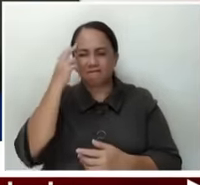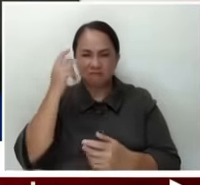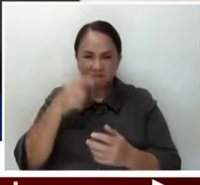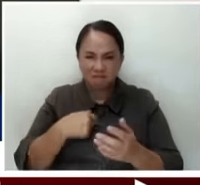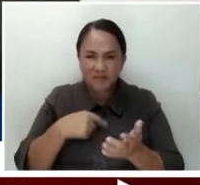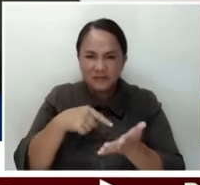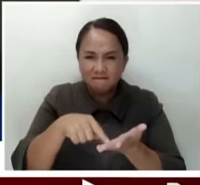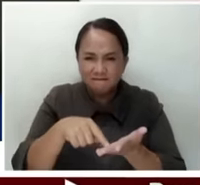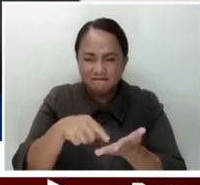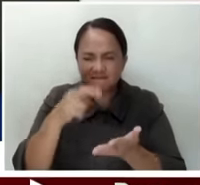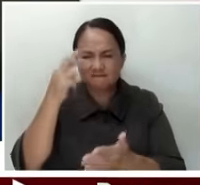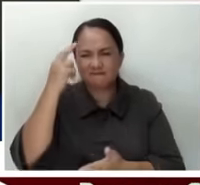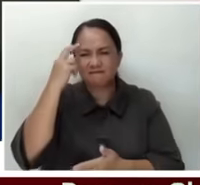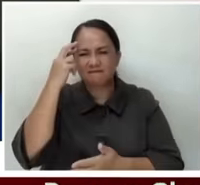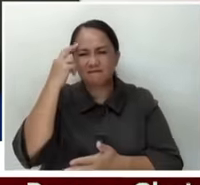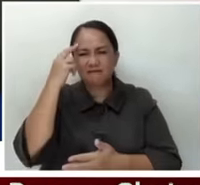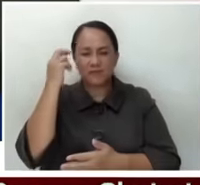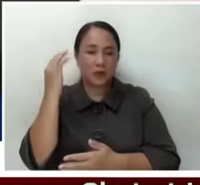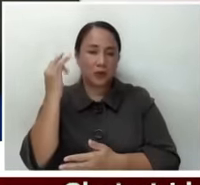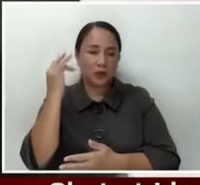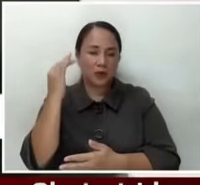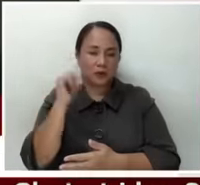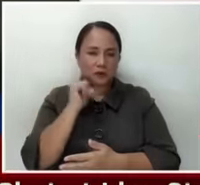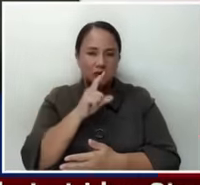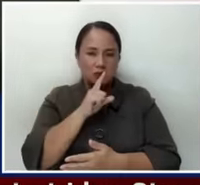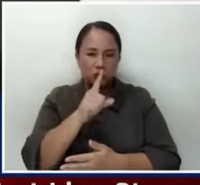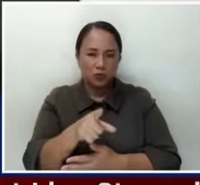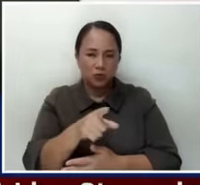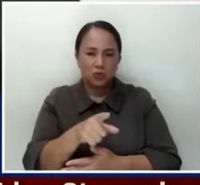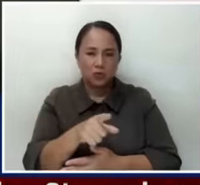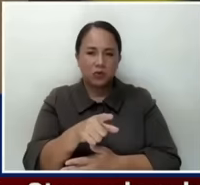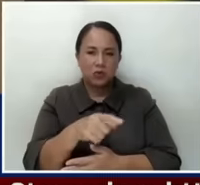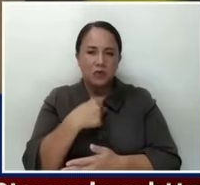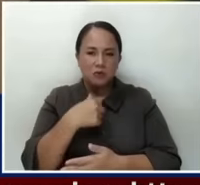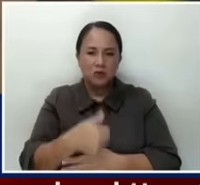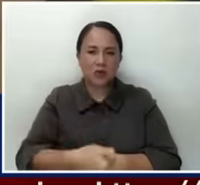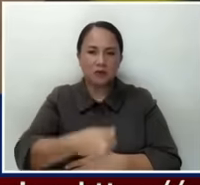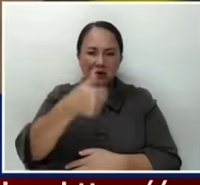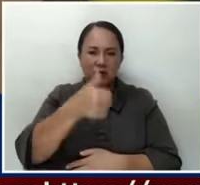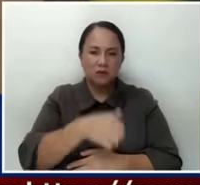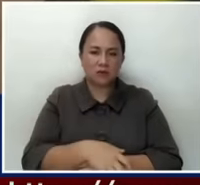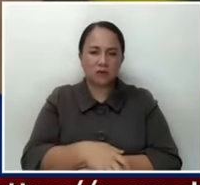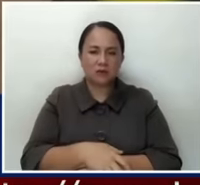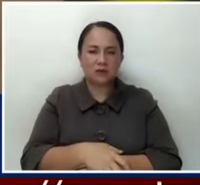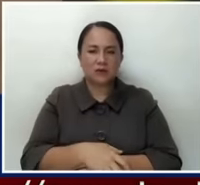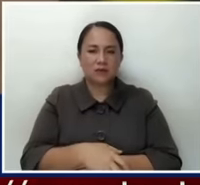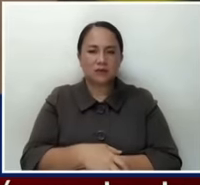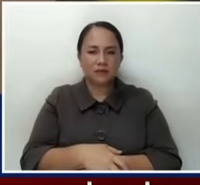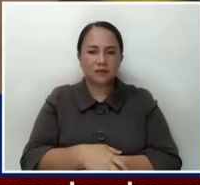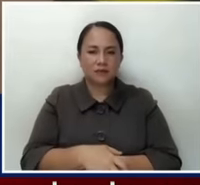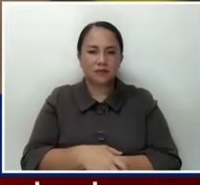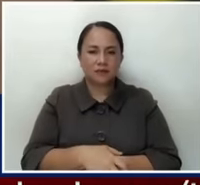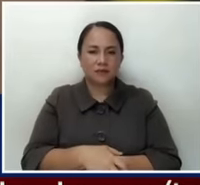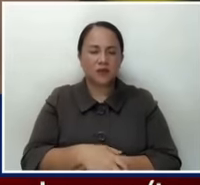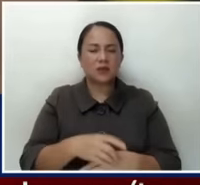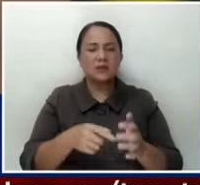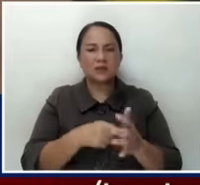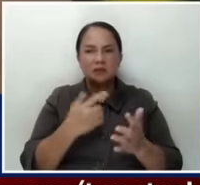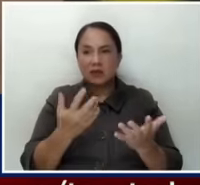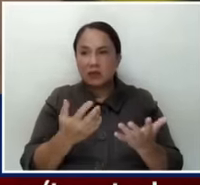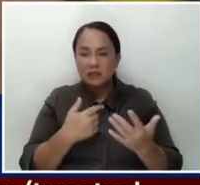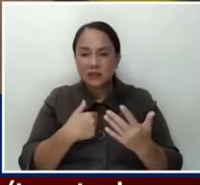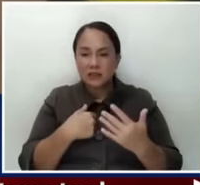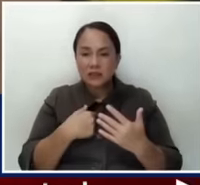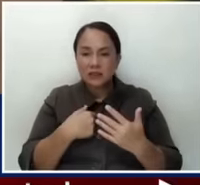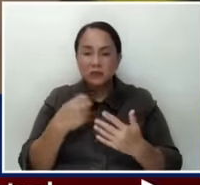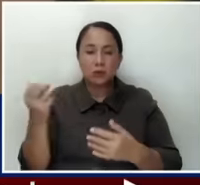kasi parang hindi daw totoo na may nanalo talaga. Yung parang nagkataon lang na ikaw ang